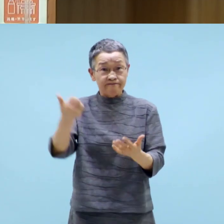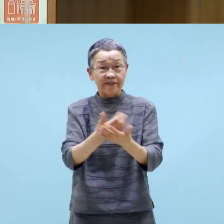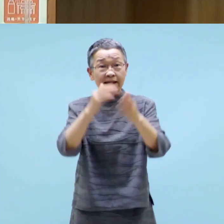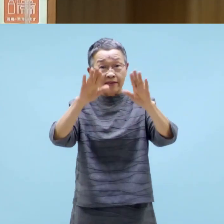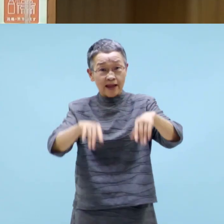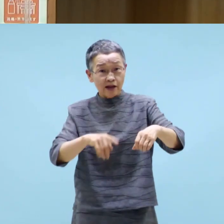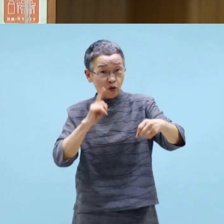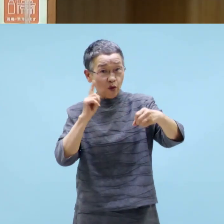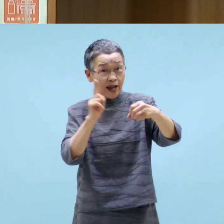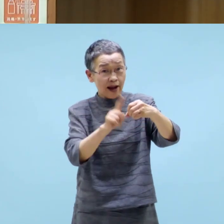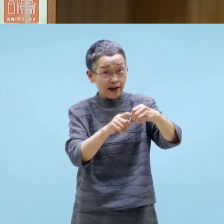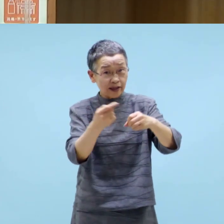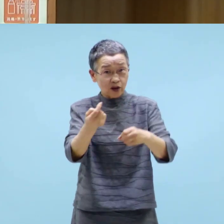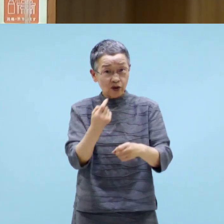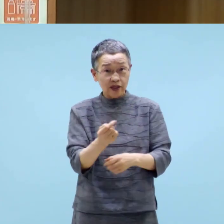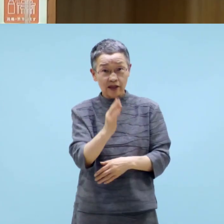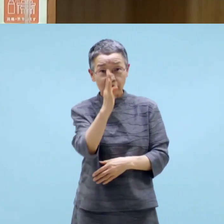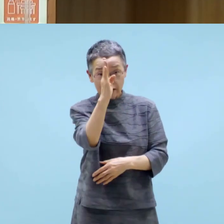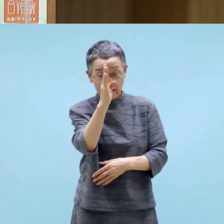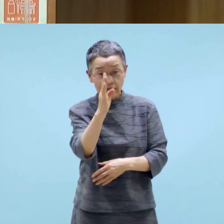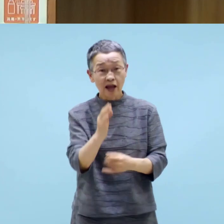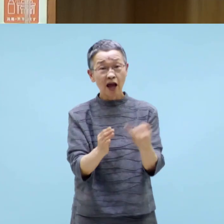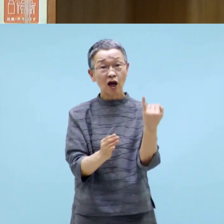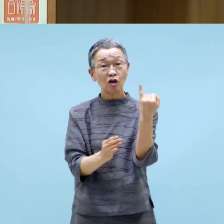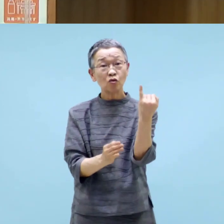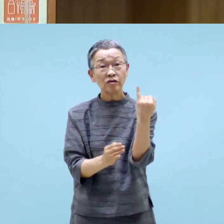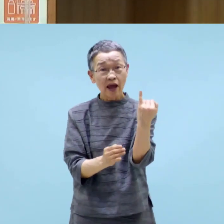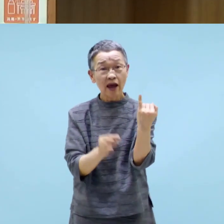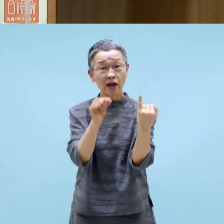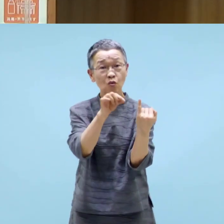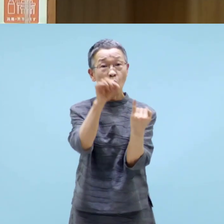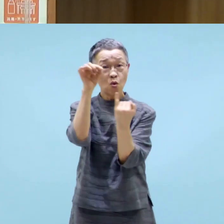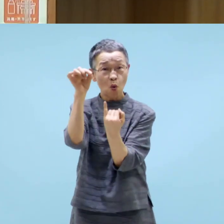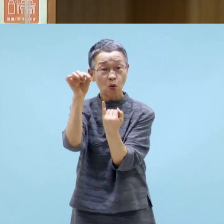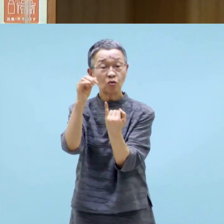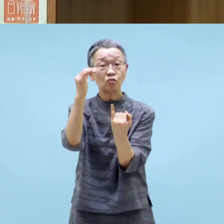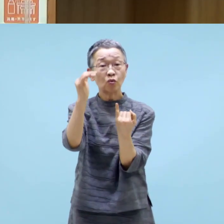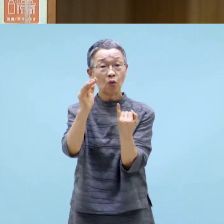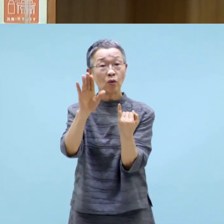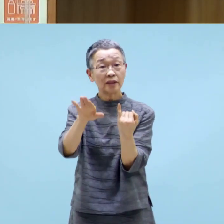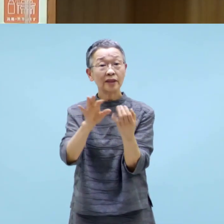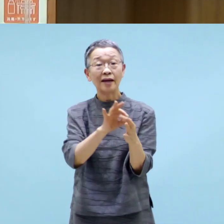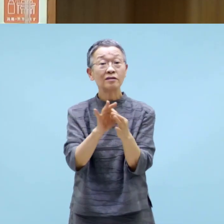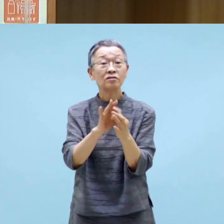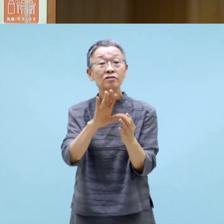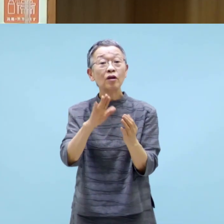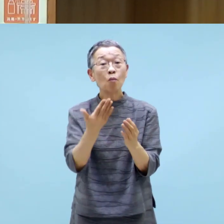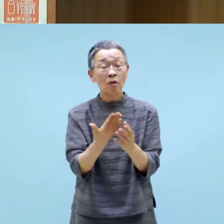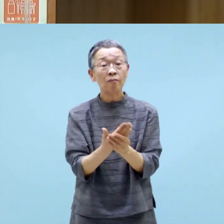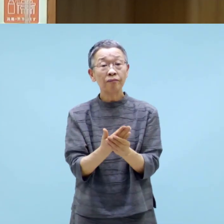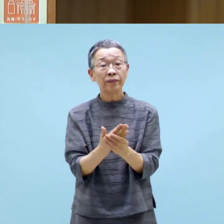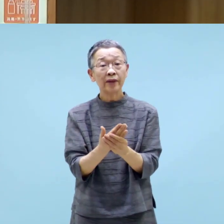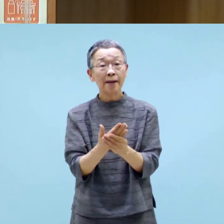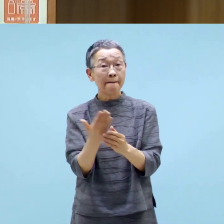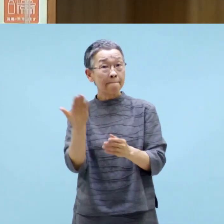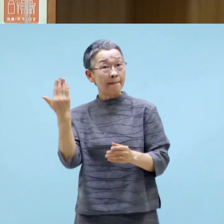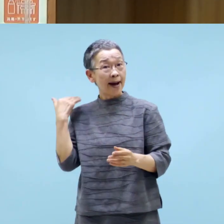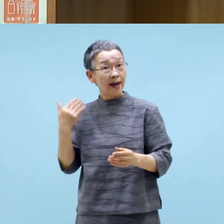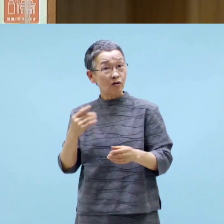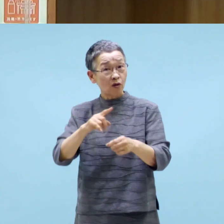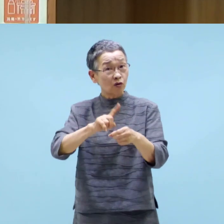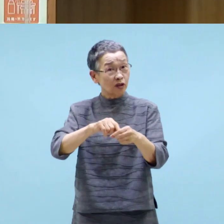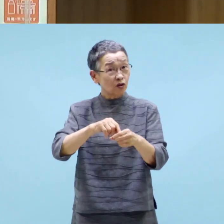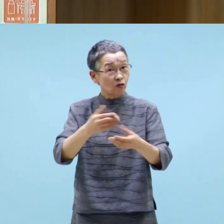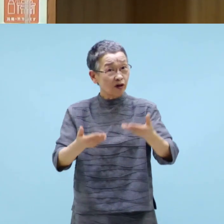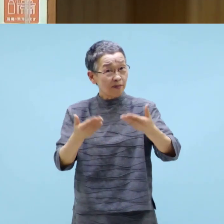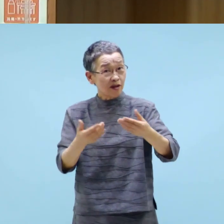。で、女性登用に関してなんですけども、前年をこう上回っているわけなんですが、